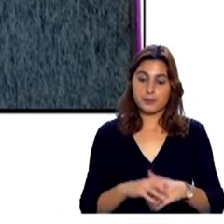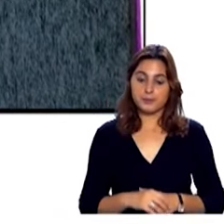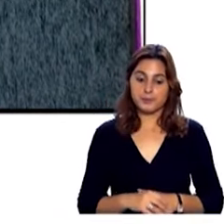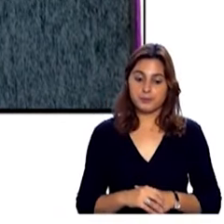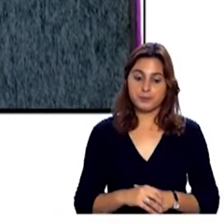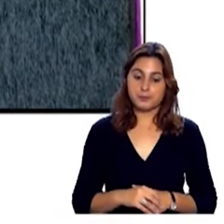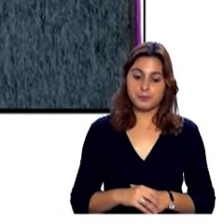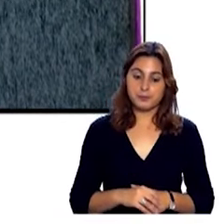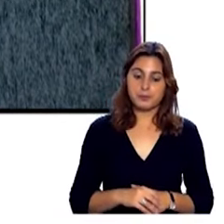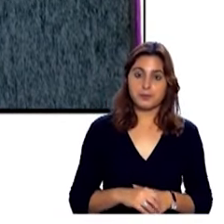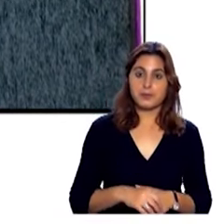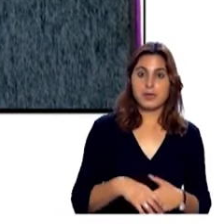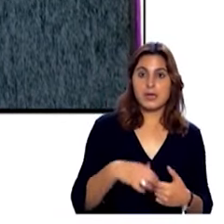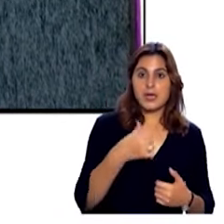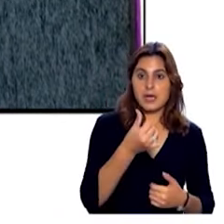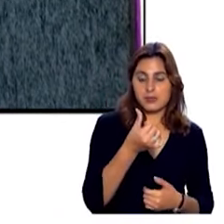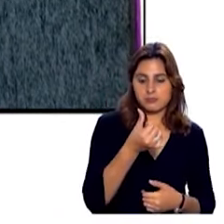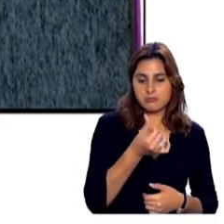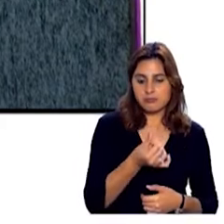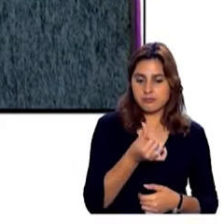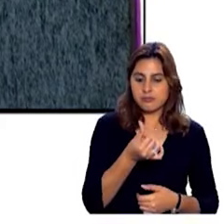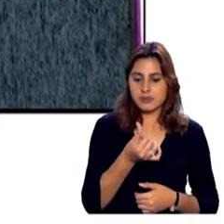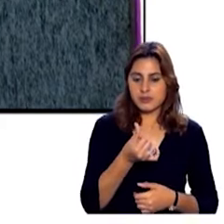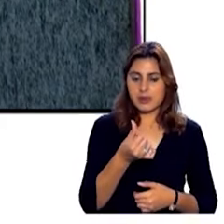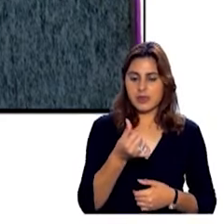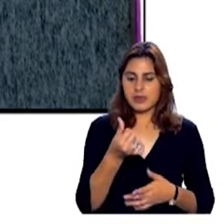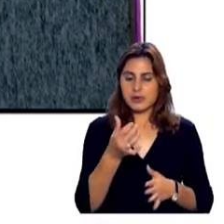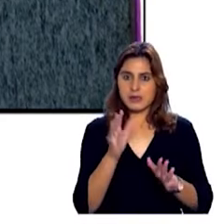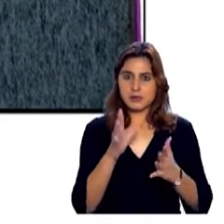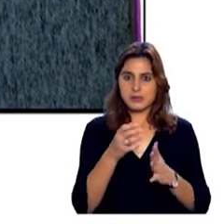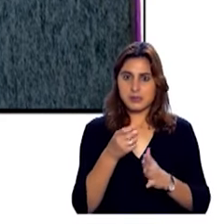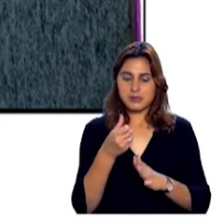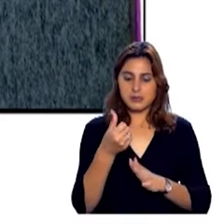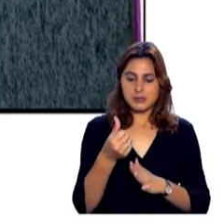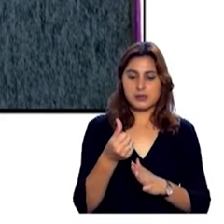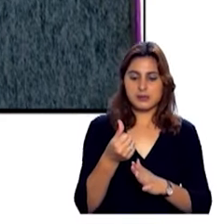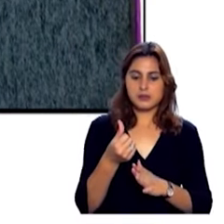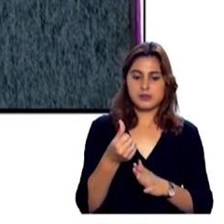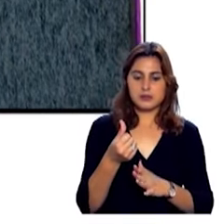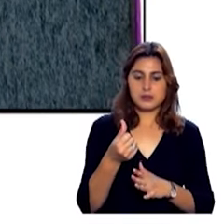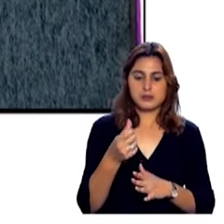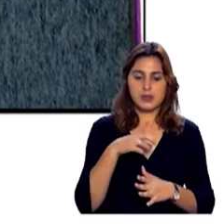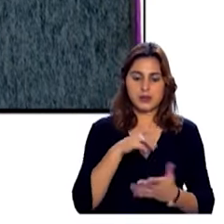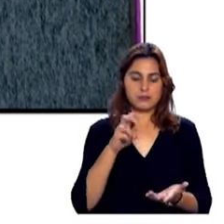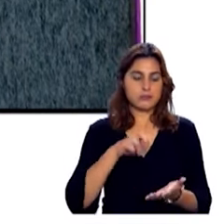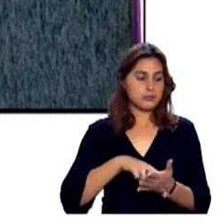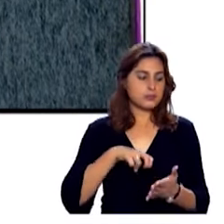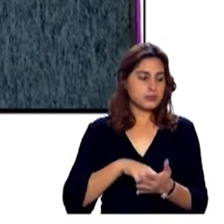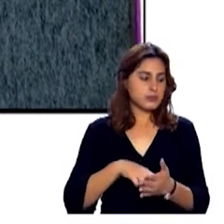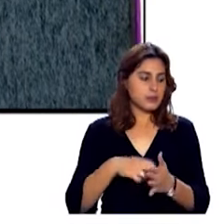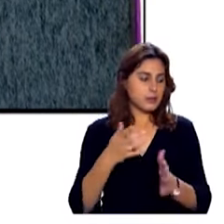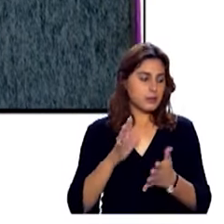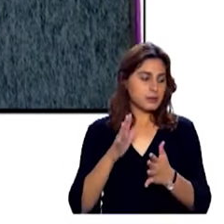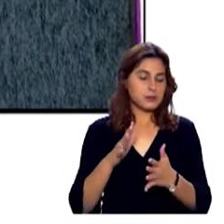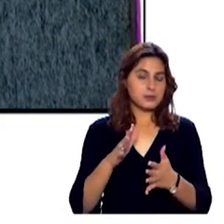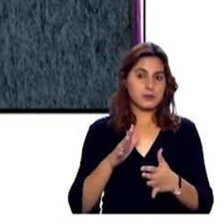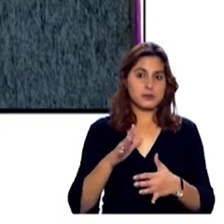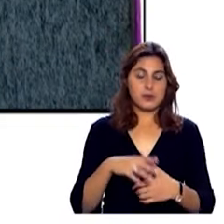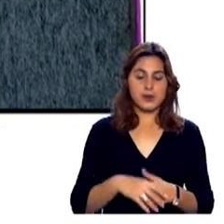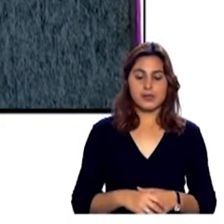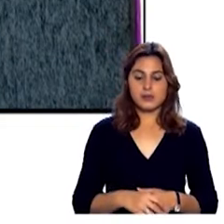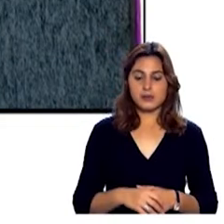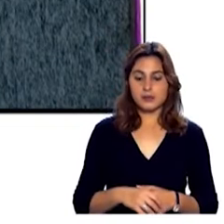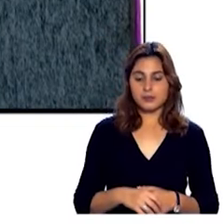67 sentenze di media all'anno e Quali sono le ragioni di questo di